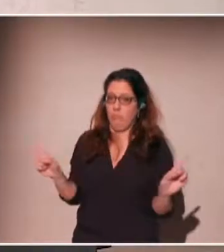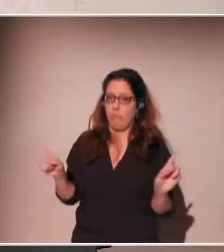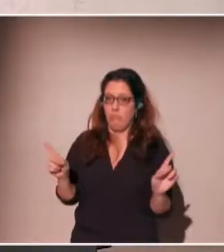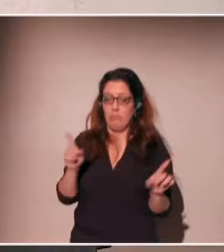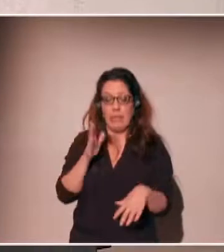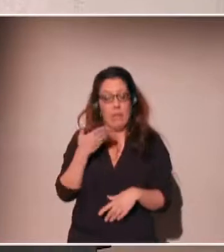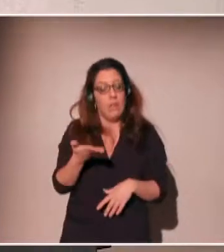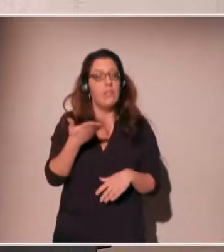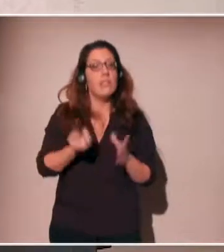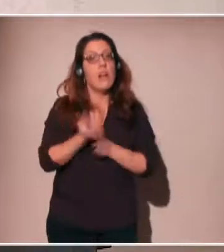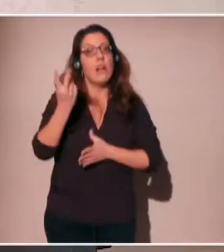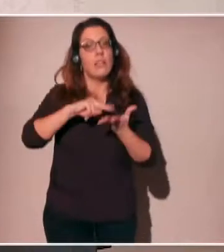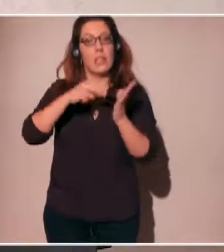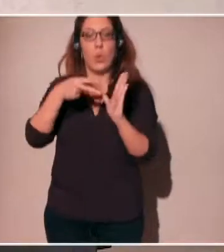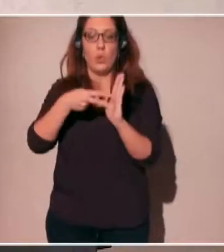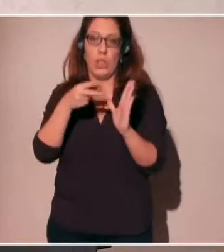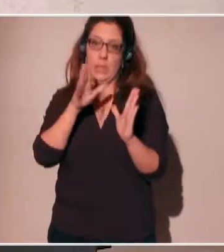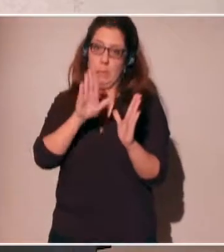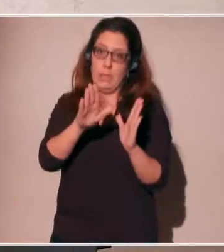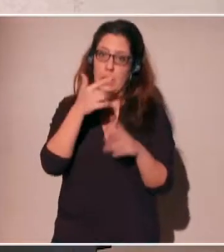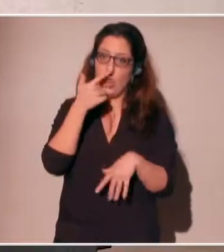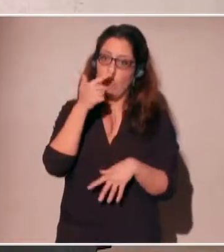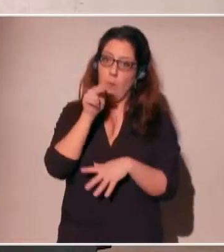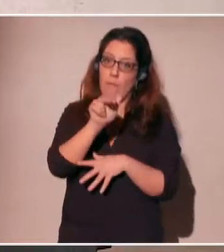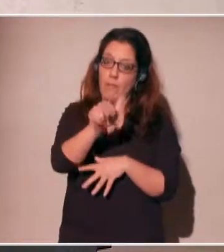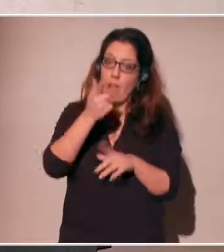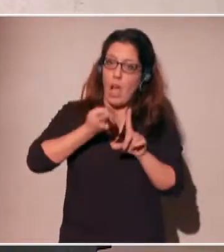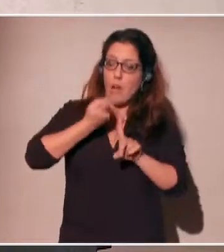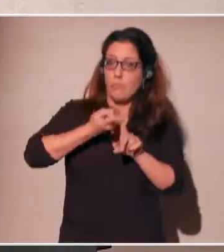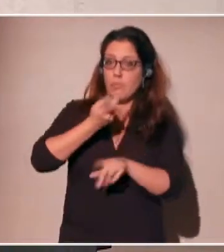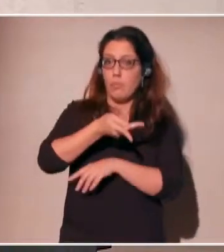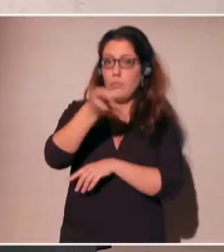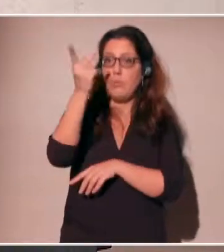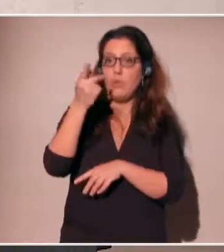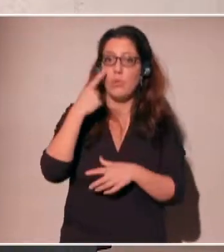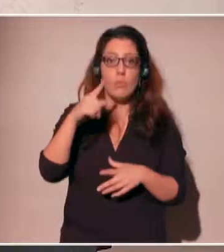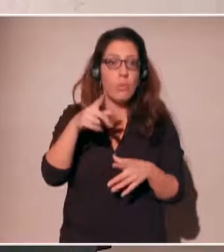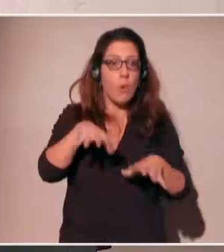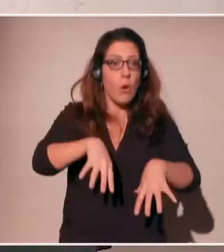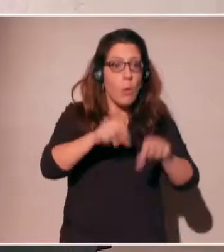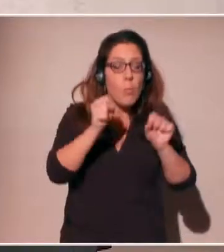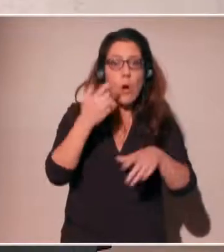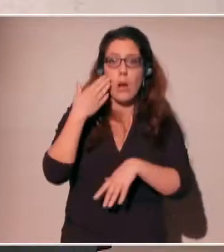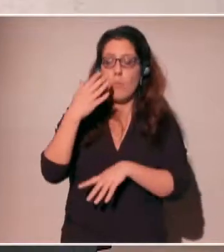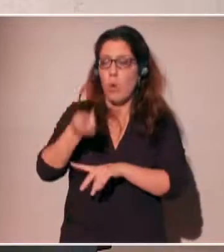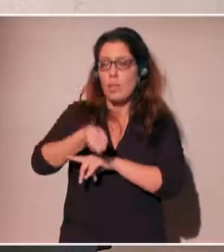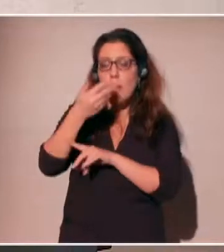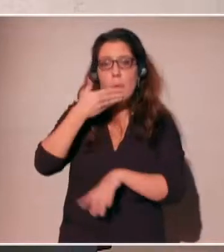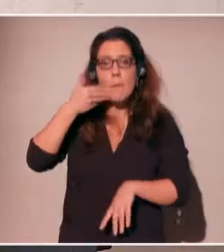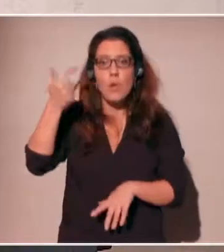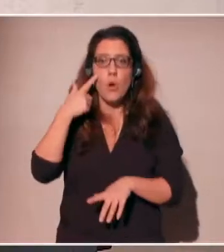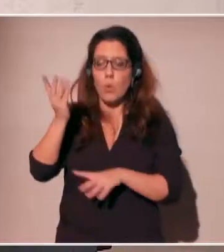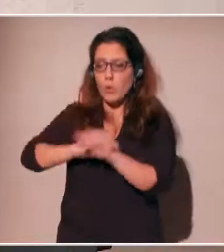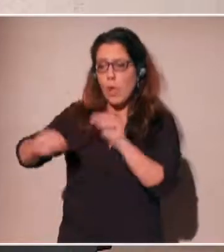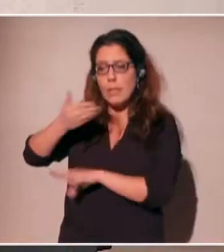devenir à l'avenir de plus en plus importante, de plus en plus cruciale dans l'emploi pour améliorer l'éducation, les soins de santé, la